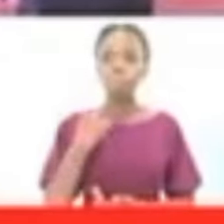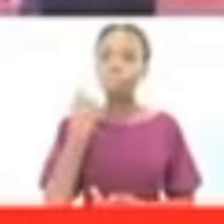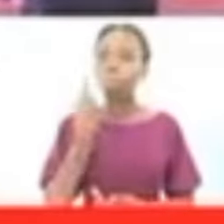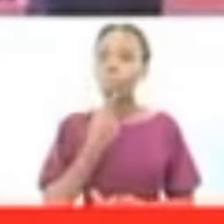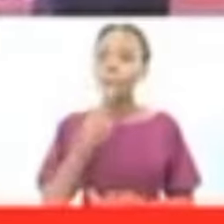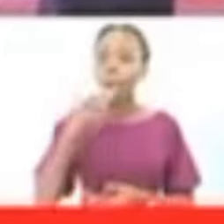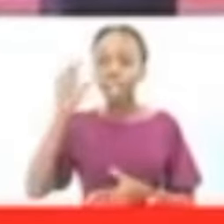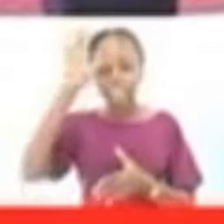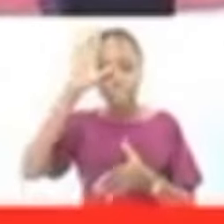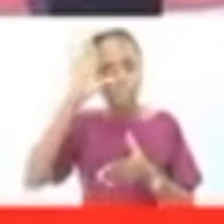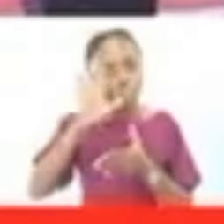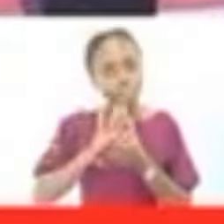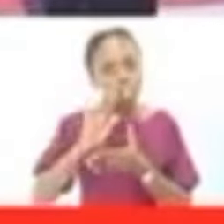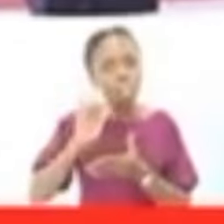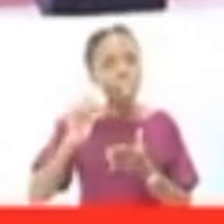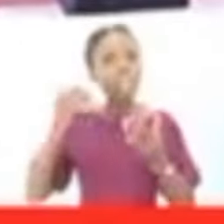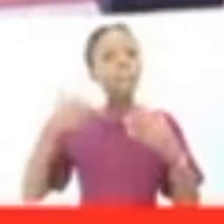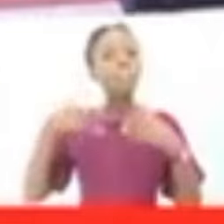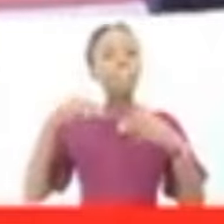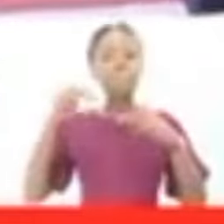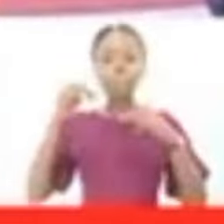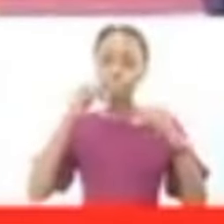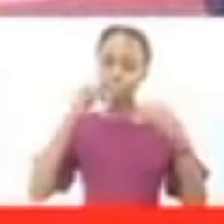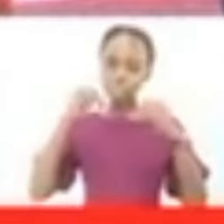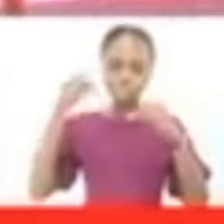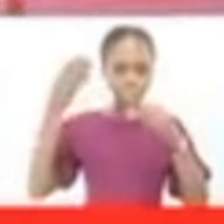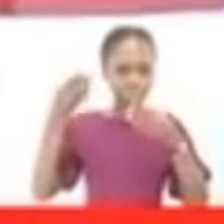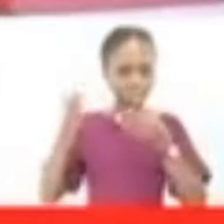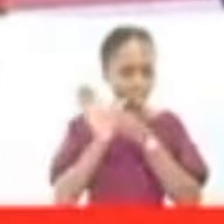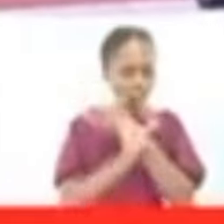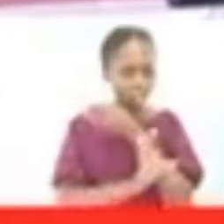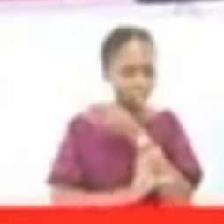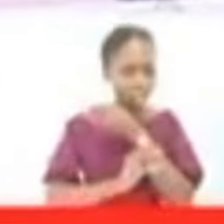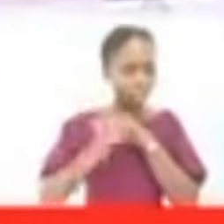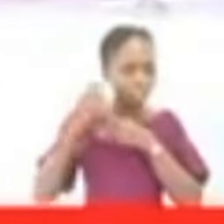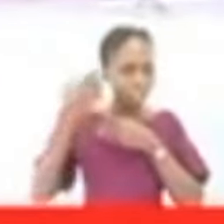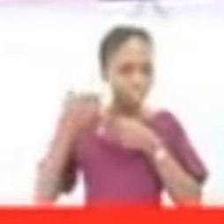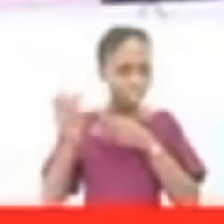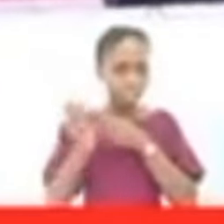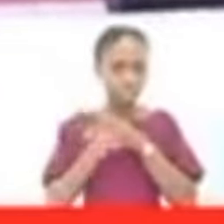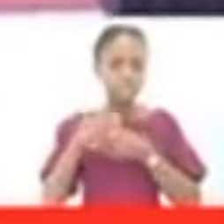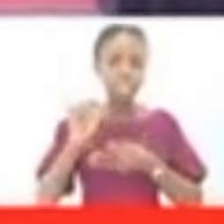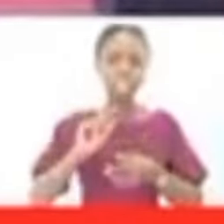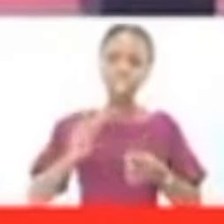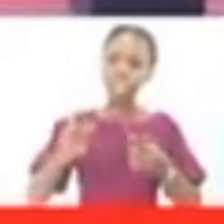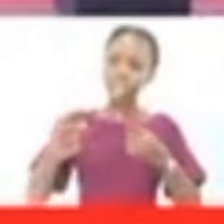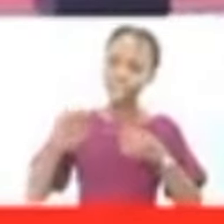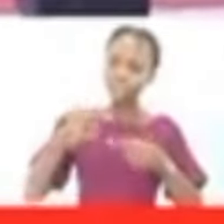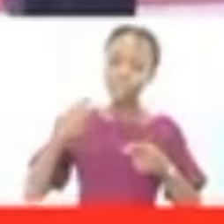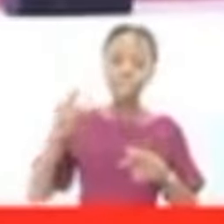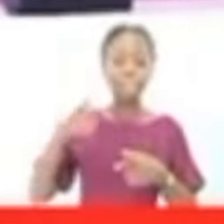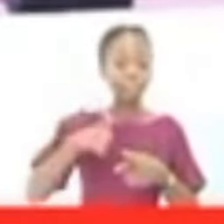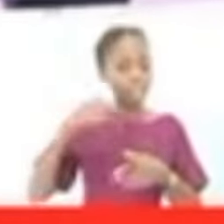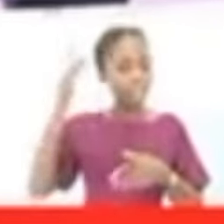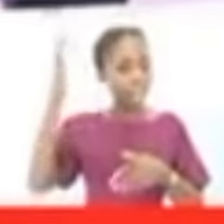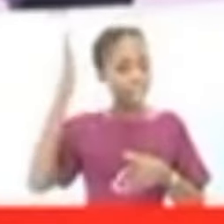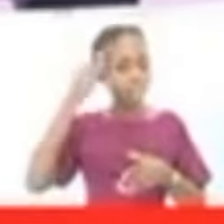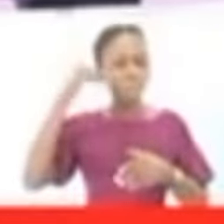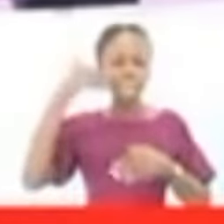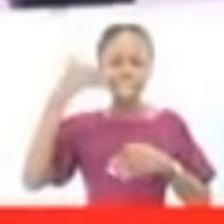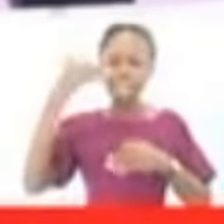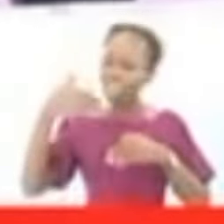nani ataamini niko na ujumbe wa nchi hii kwa miezi hii inayokuja, na